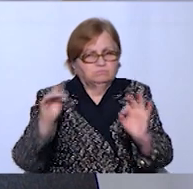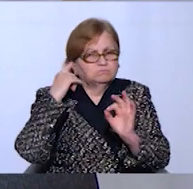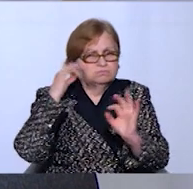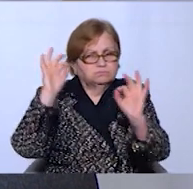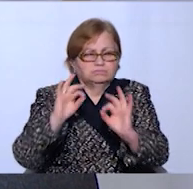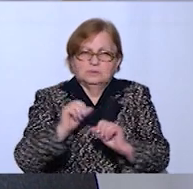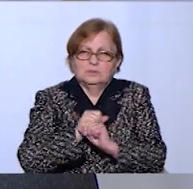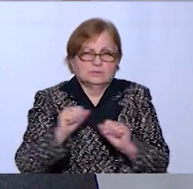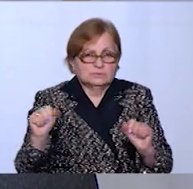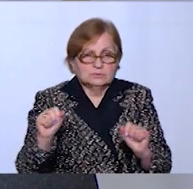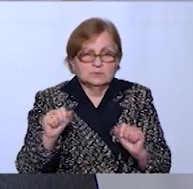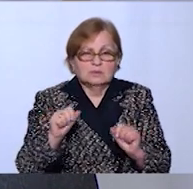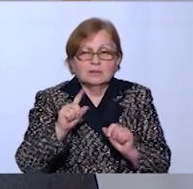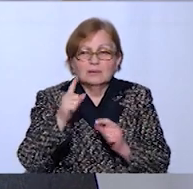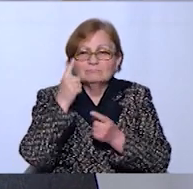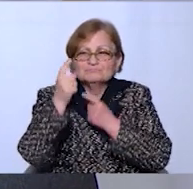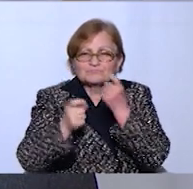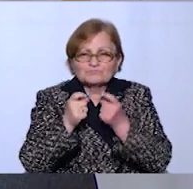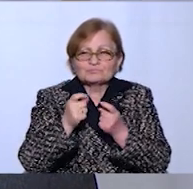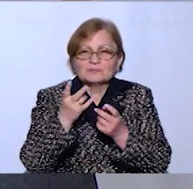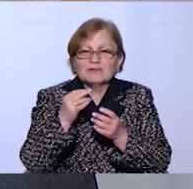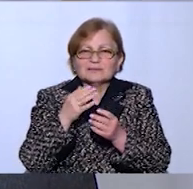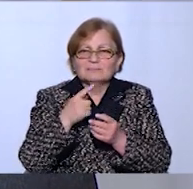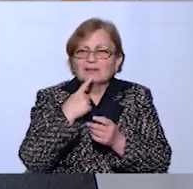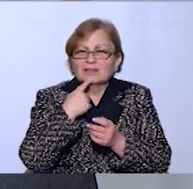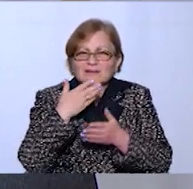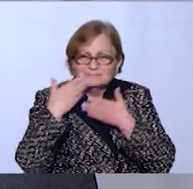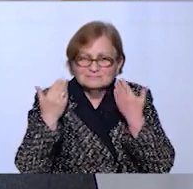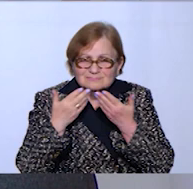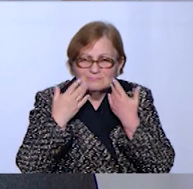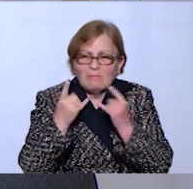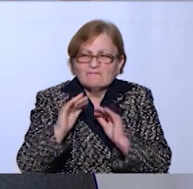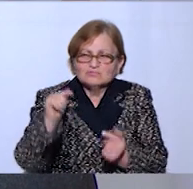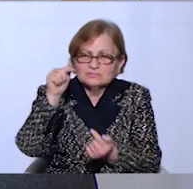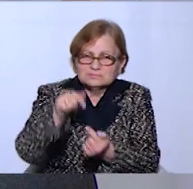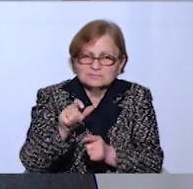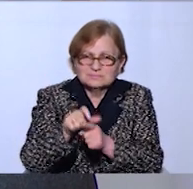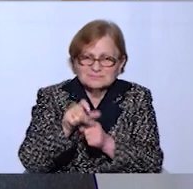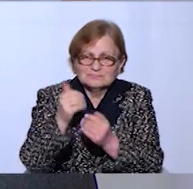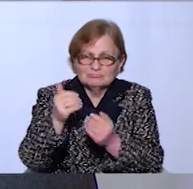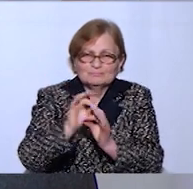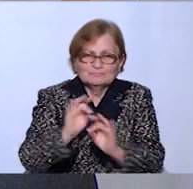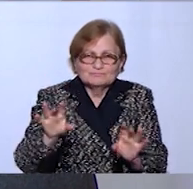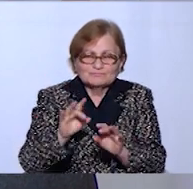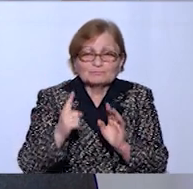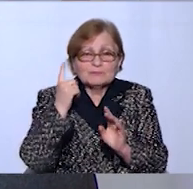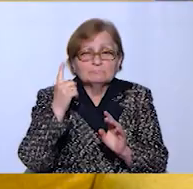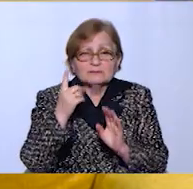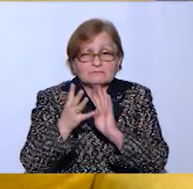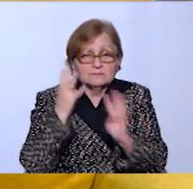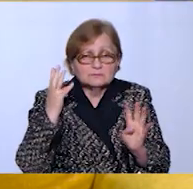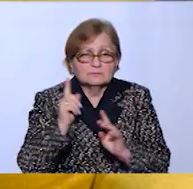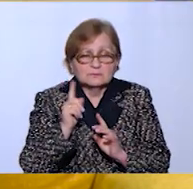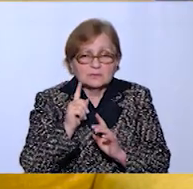უფრო მეტად მნიშვნელოვანი ფაქტორი. ეს ალბათ ბავშვებმა უნდა იცოდნენ. თუ ბავშვს ვთქვათ აქვს გარკვეული